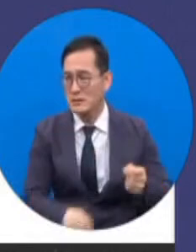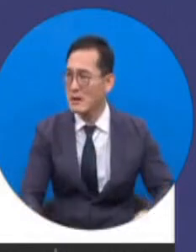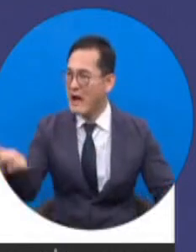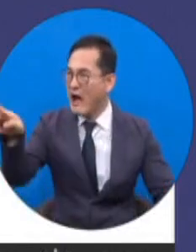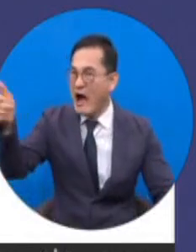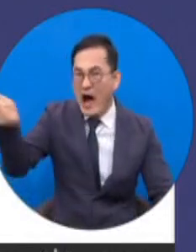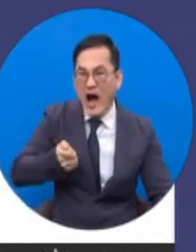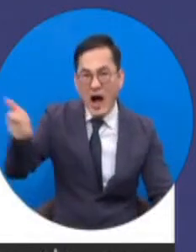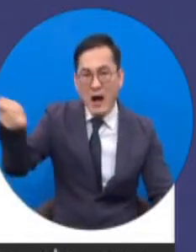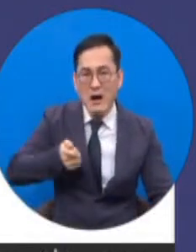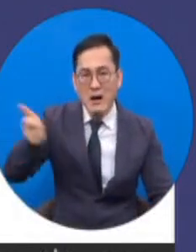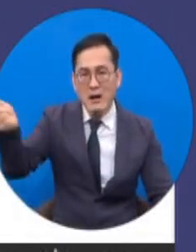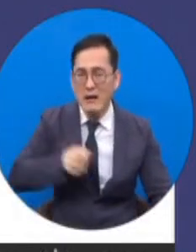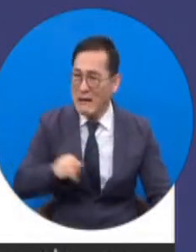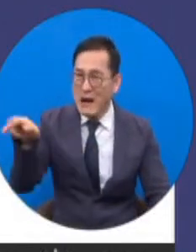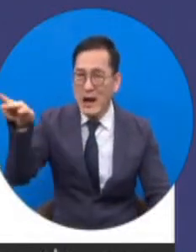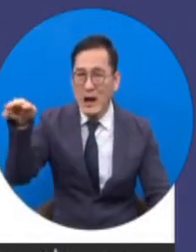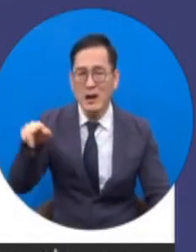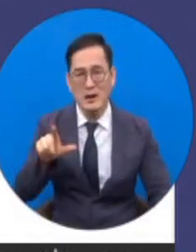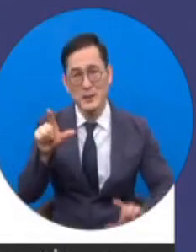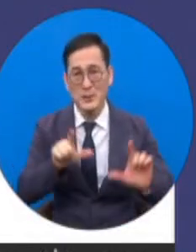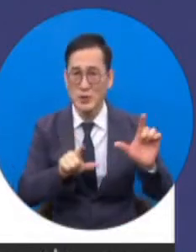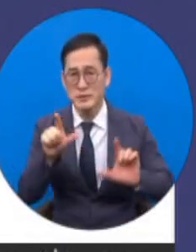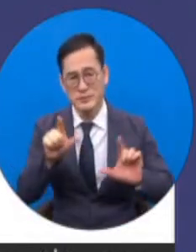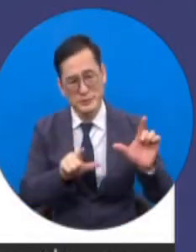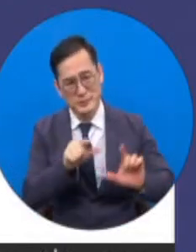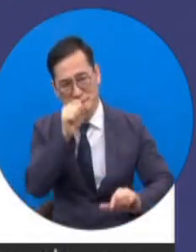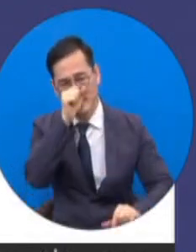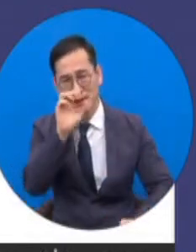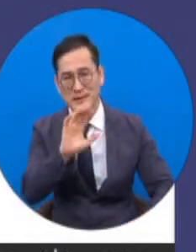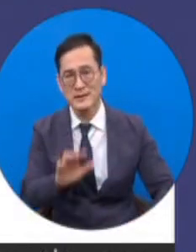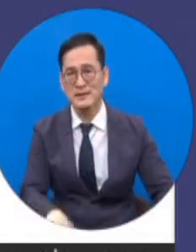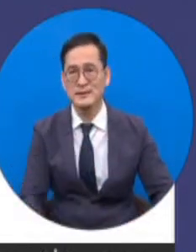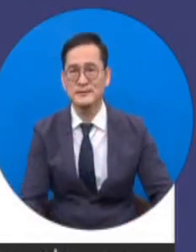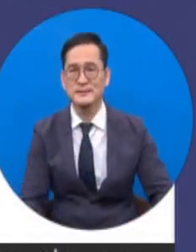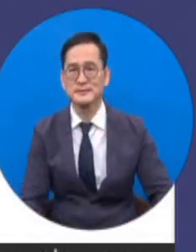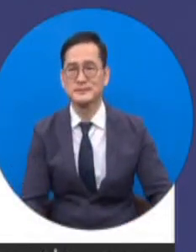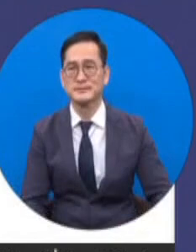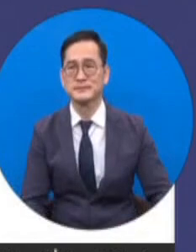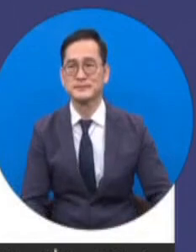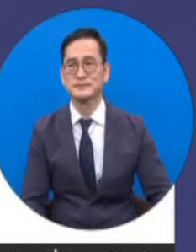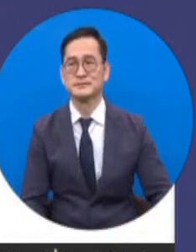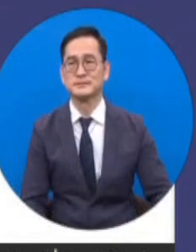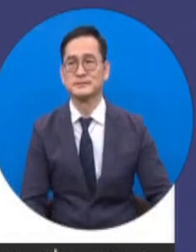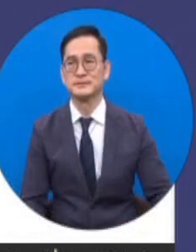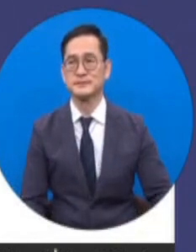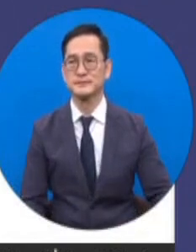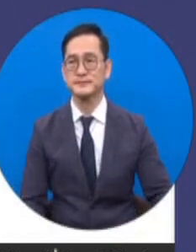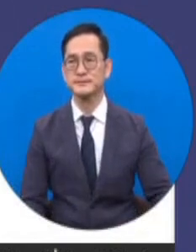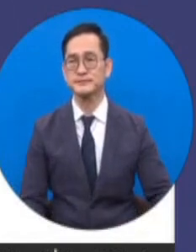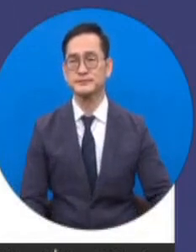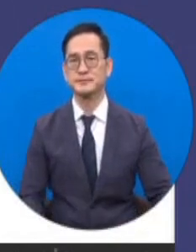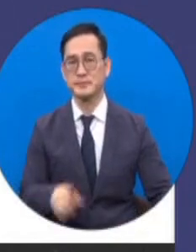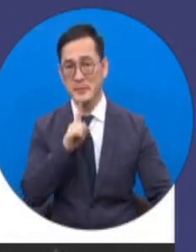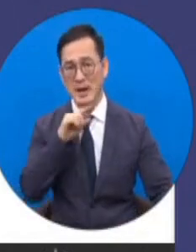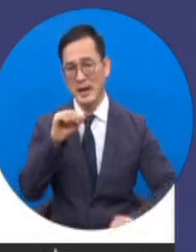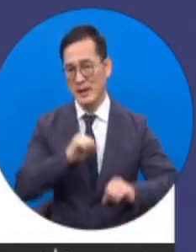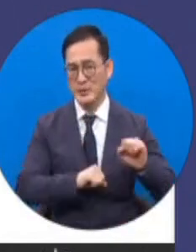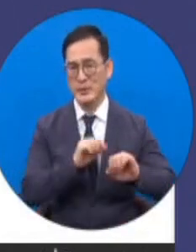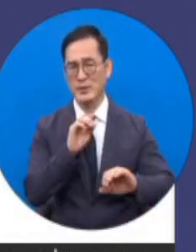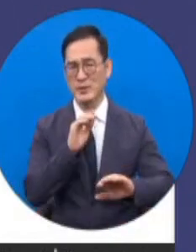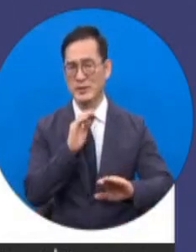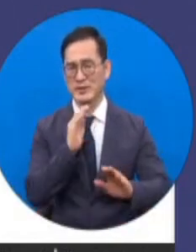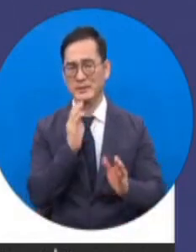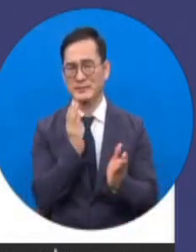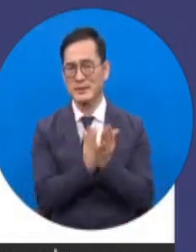원하는 바라는 모습과는 상반된 달하는 평가가 나와요 예 동의합니다 걔가 좀 있죠 그리고 이 박완주